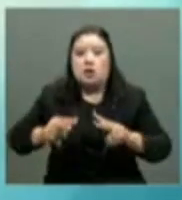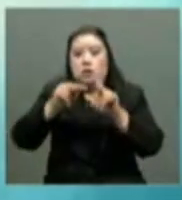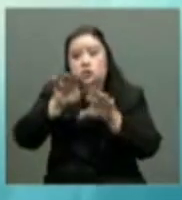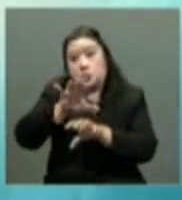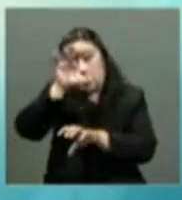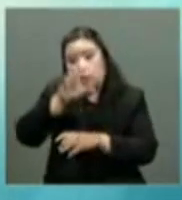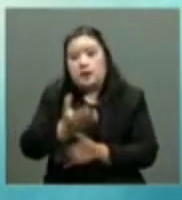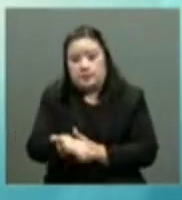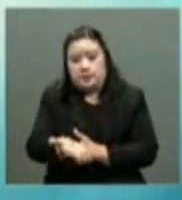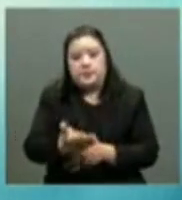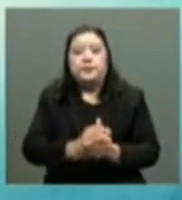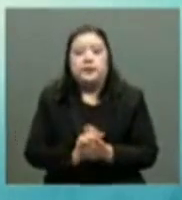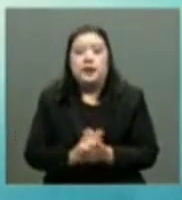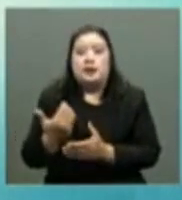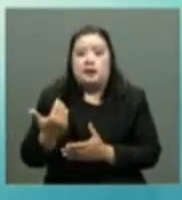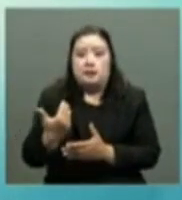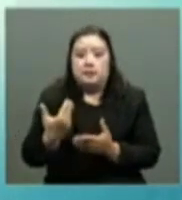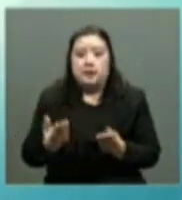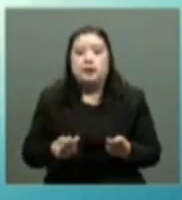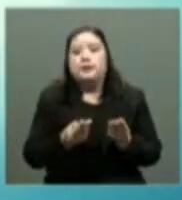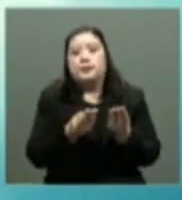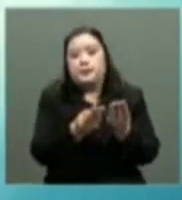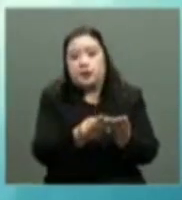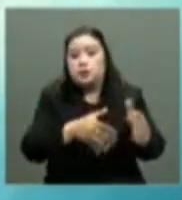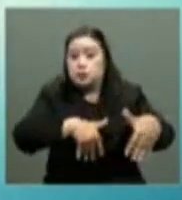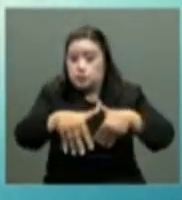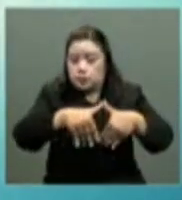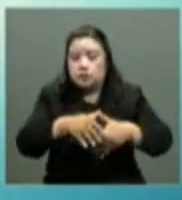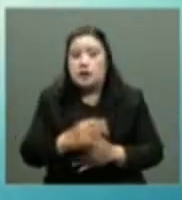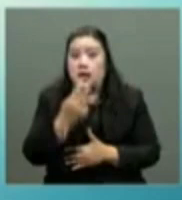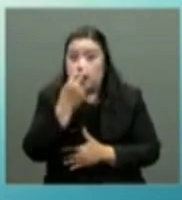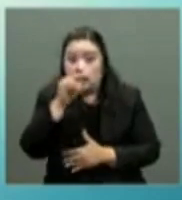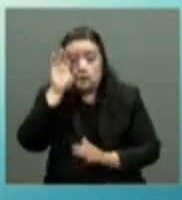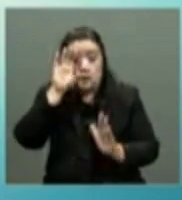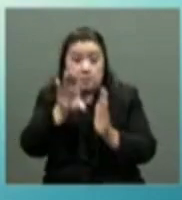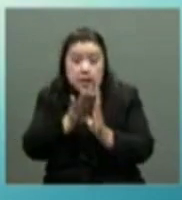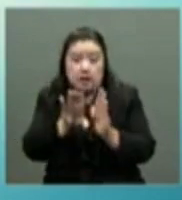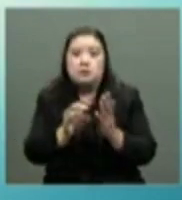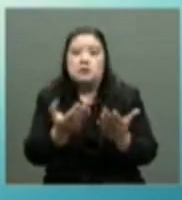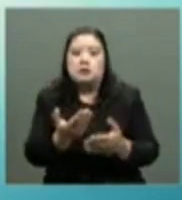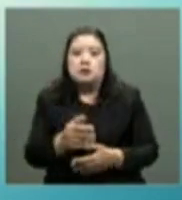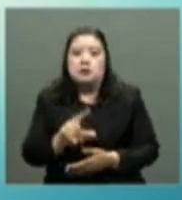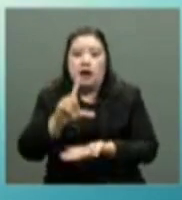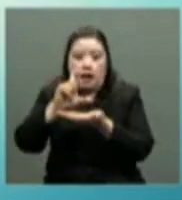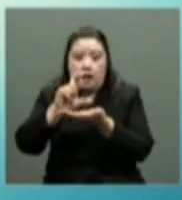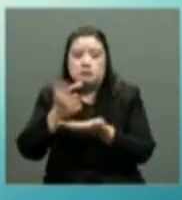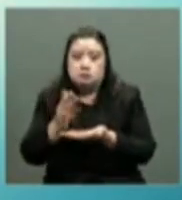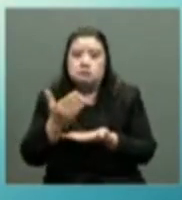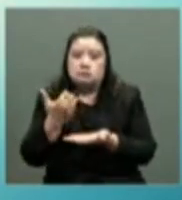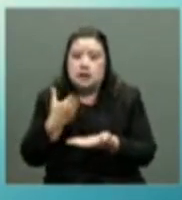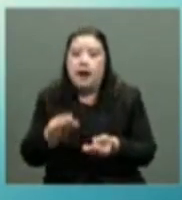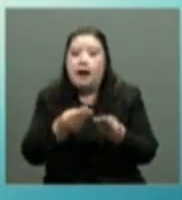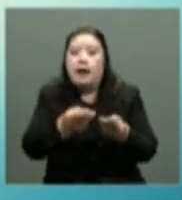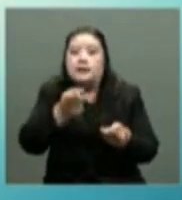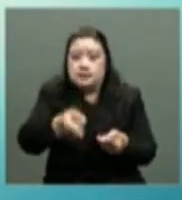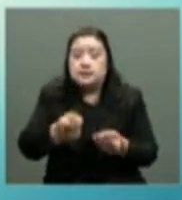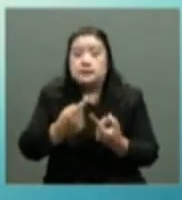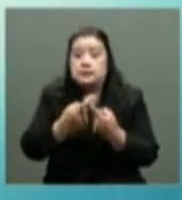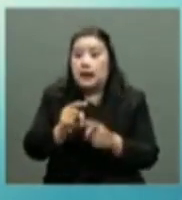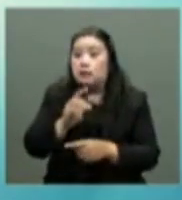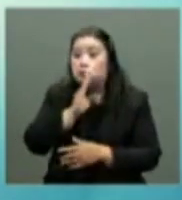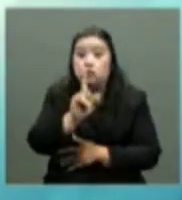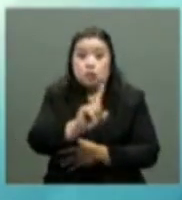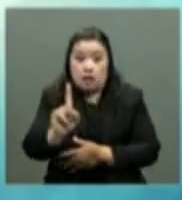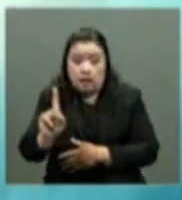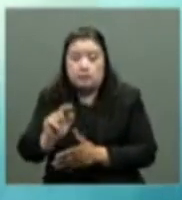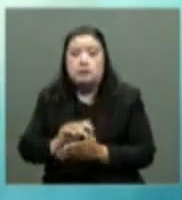ทยนะครับก็จะเอาไปมอบให้ด้วยรูปต่างๆเหล่านี้ยืนยันนะครับว่าเราได้มีให้ถ้าที่หรือแห่งใดนะครับส